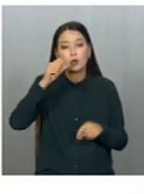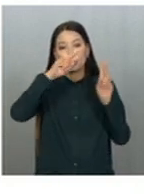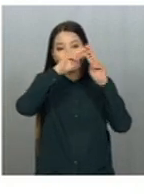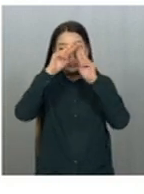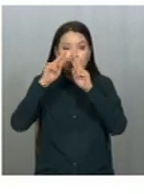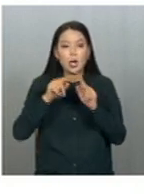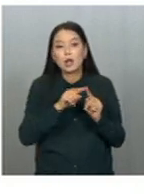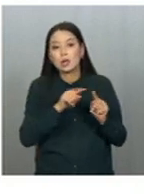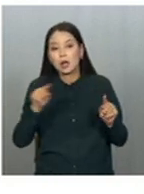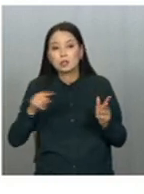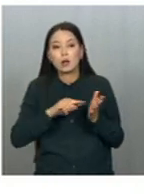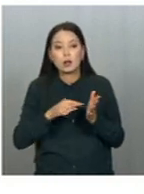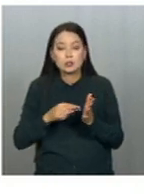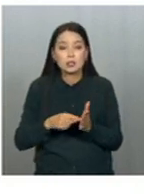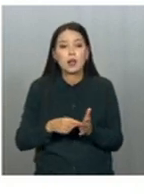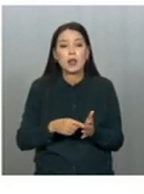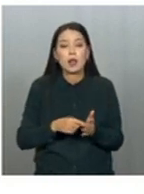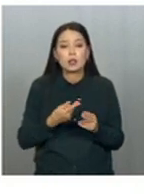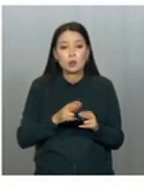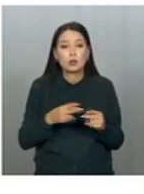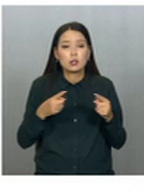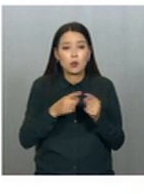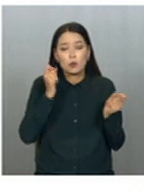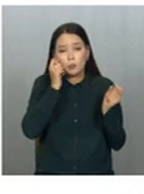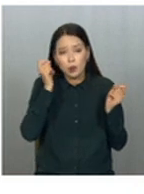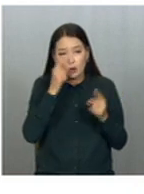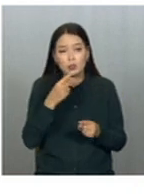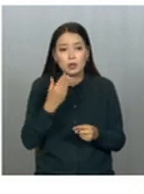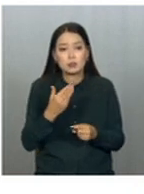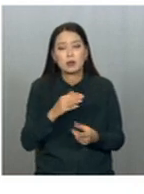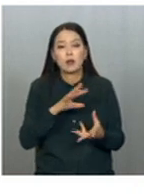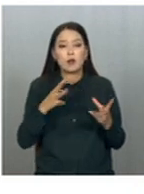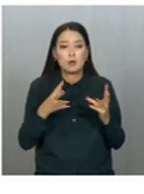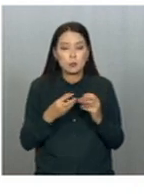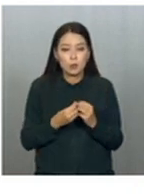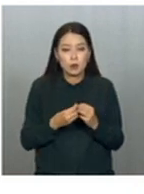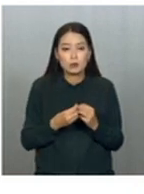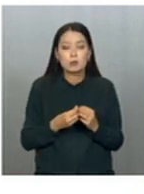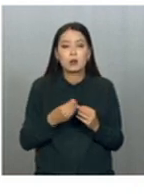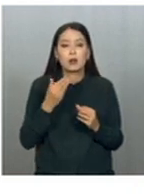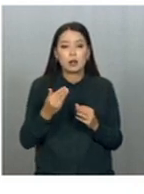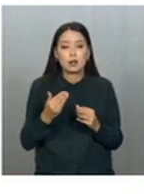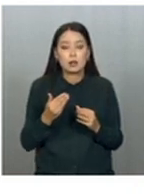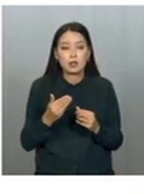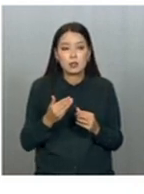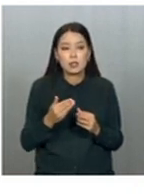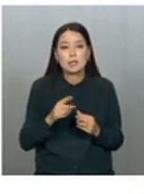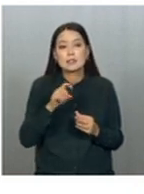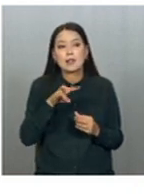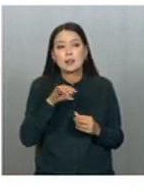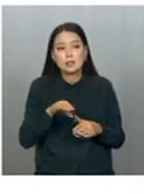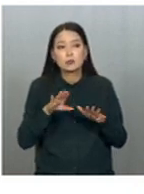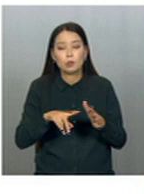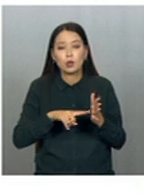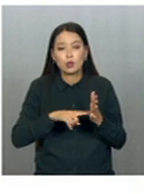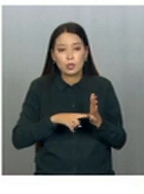координаталарын бұдан да дәл анықтау үшін түссіз үлдірмен жабылған қондырма дөңгелекті зенит нүктесі,